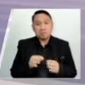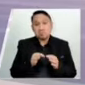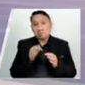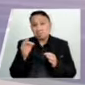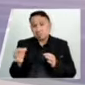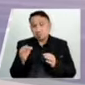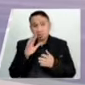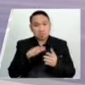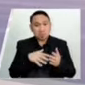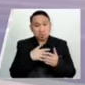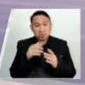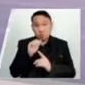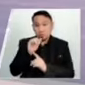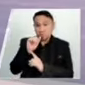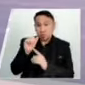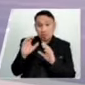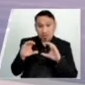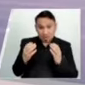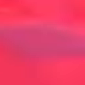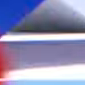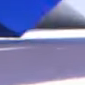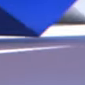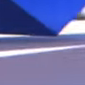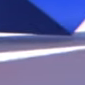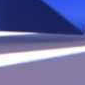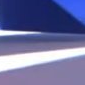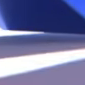August 5. Nakatutok si Marie Zumali.